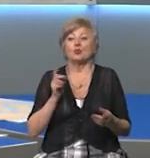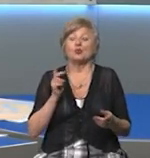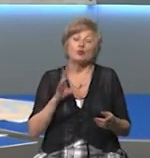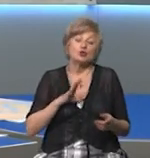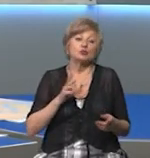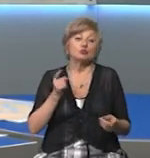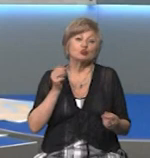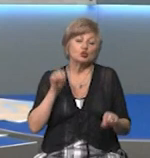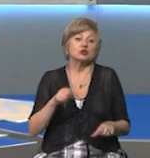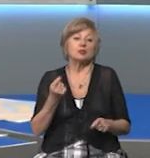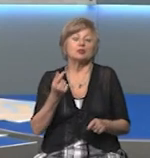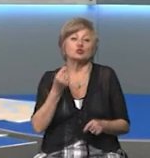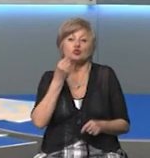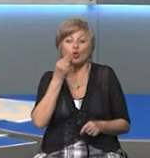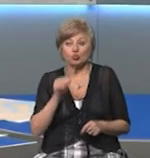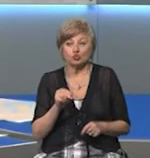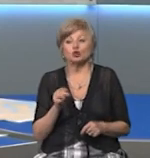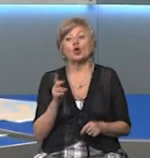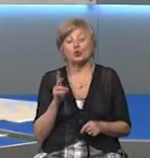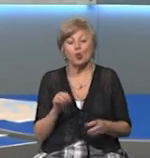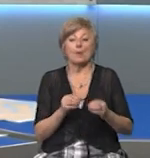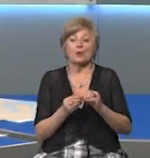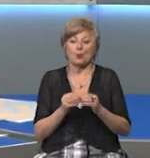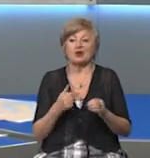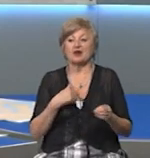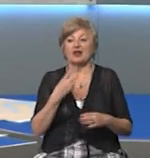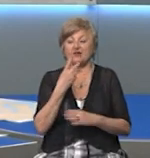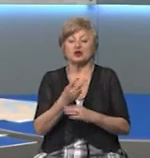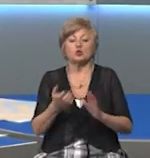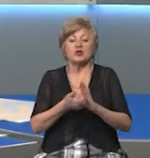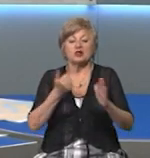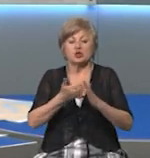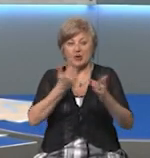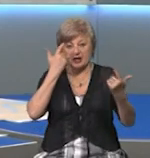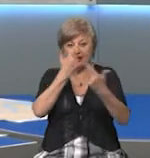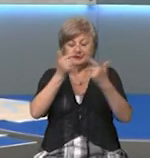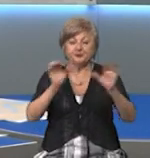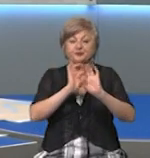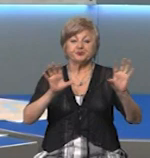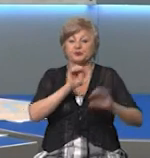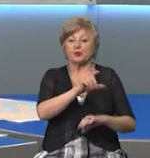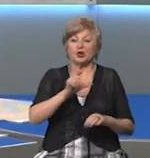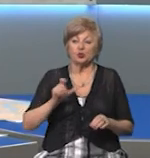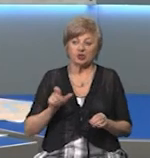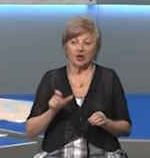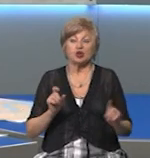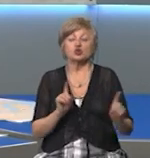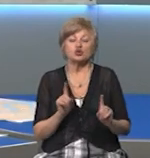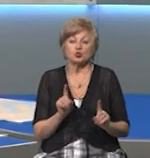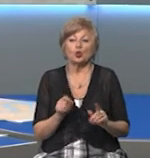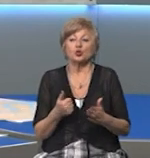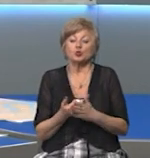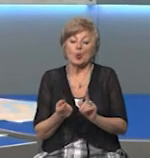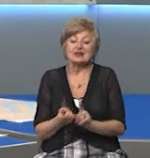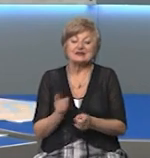організований. Основну проблему я бачу в недостатньому інформуванні людей щодо